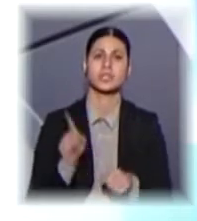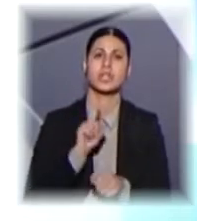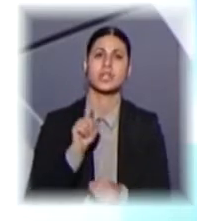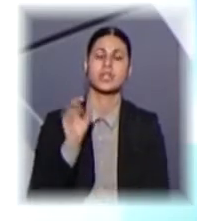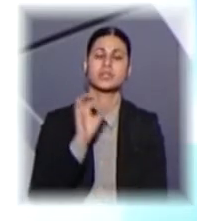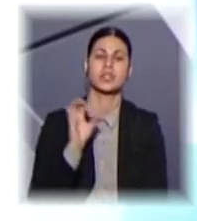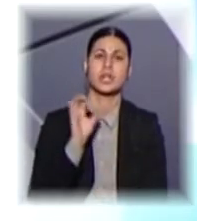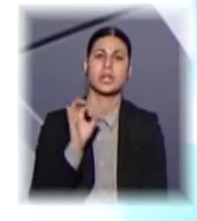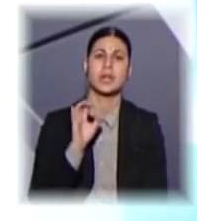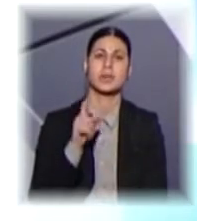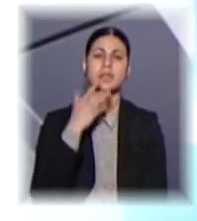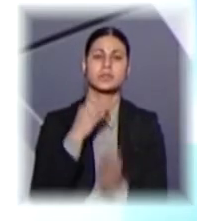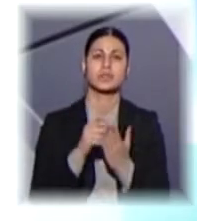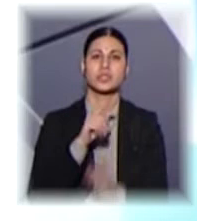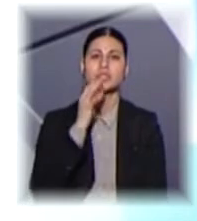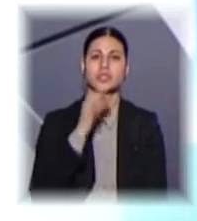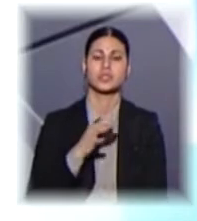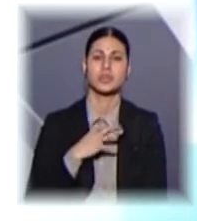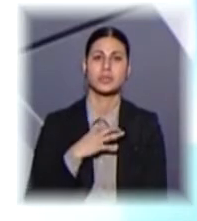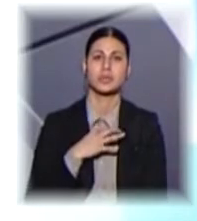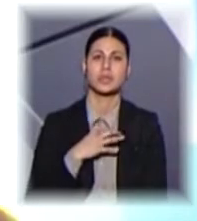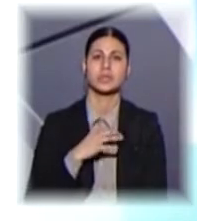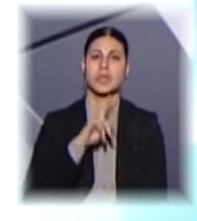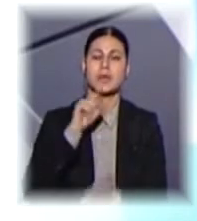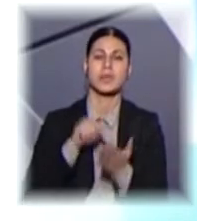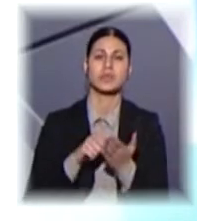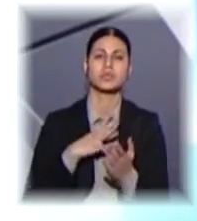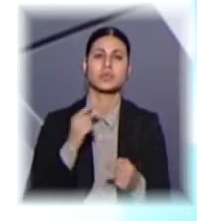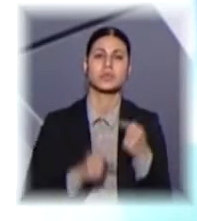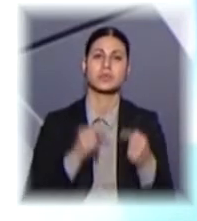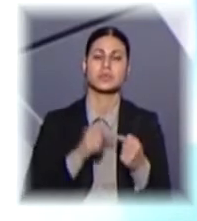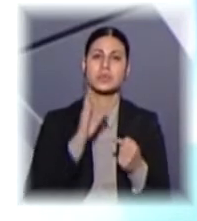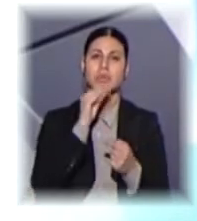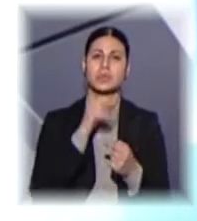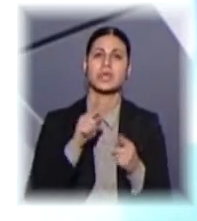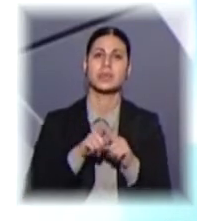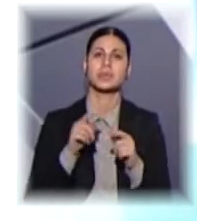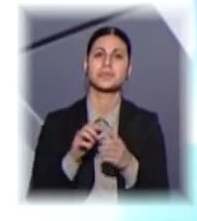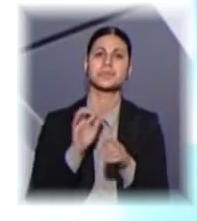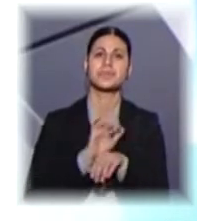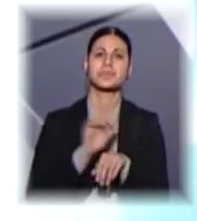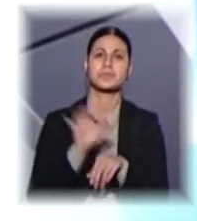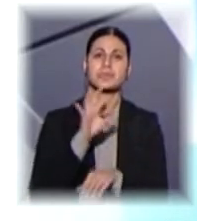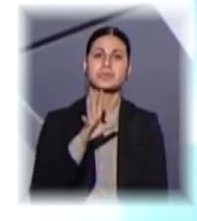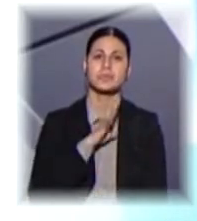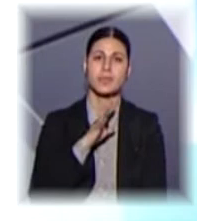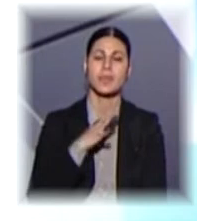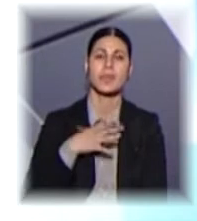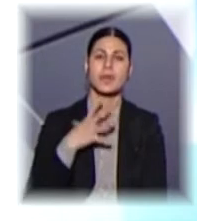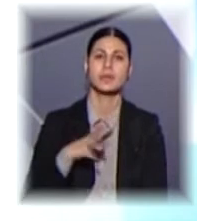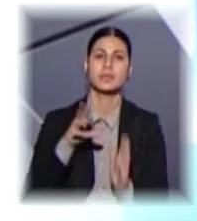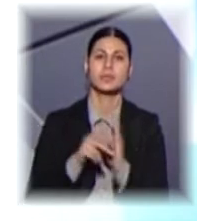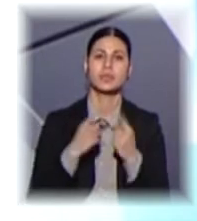შეეხება თქვენ შეკითხვას, ჩვენ როდესაც დავა წარმოიშვათ გამომცემლებს, საქართველოს დემოკრატიულმა ინიციატივამ,